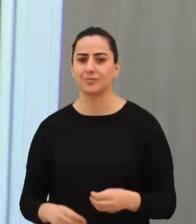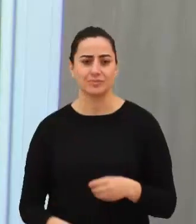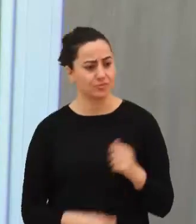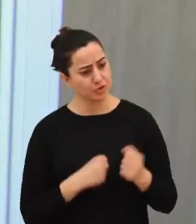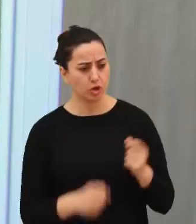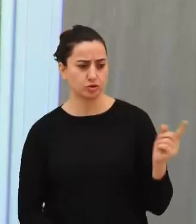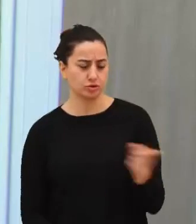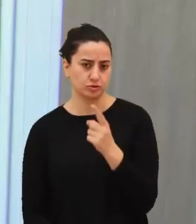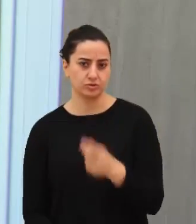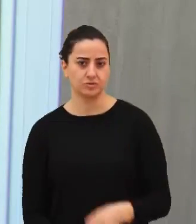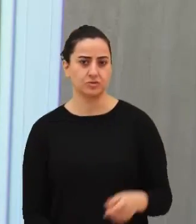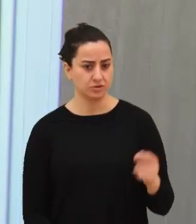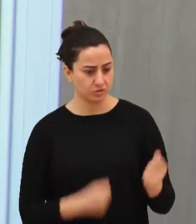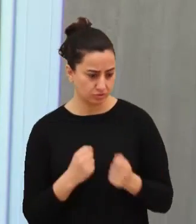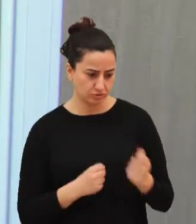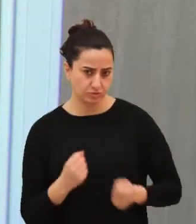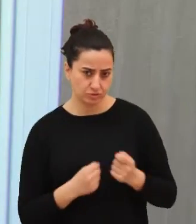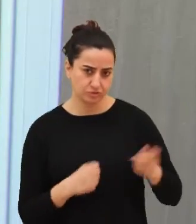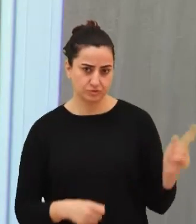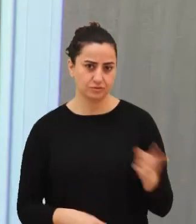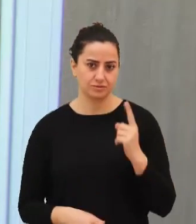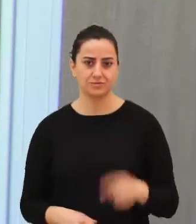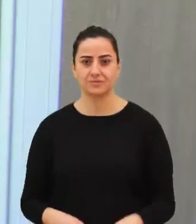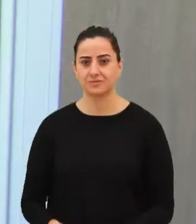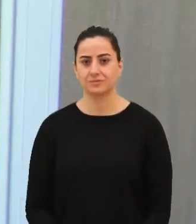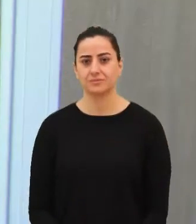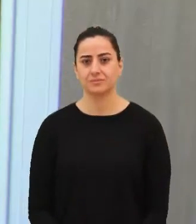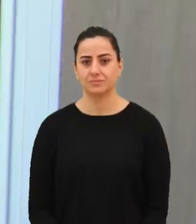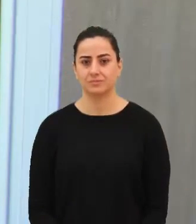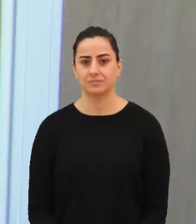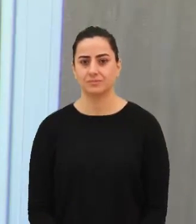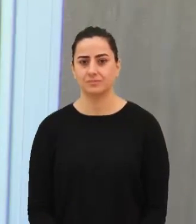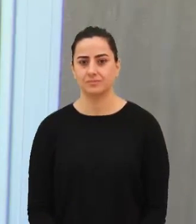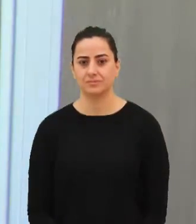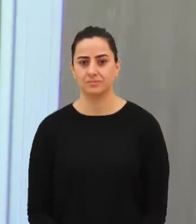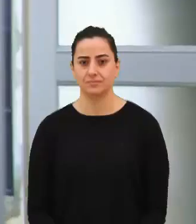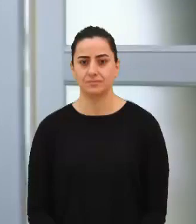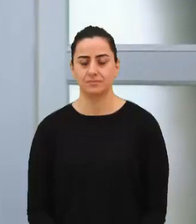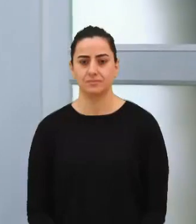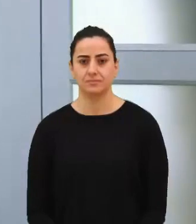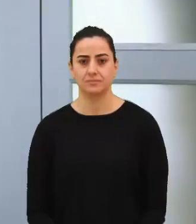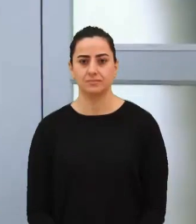Run Şükrü Efendi. Run run run run run. Run ya. Hadi koş koş koş koş.